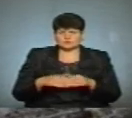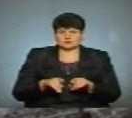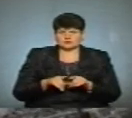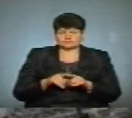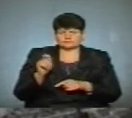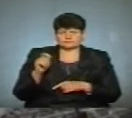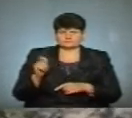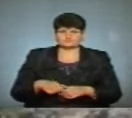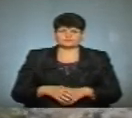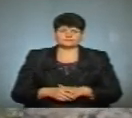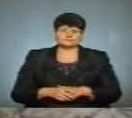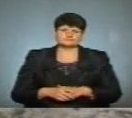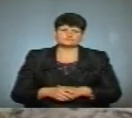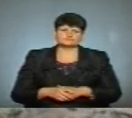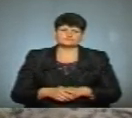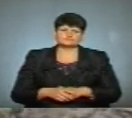бойових.